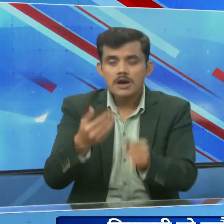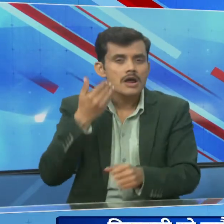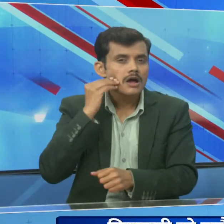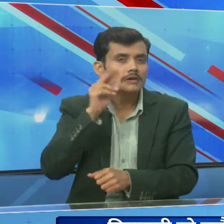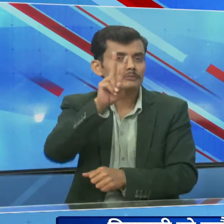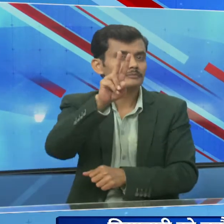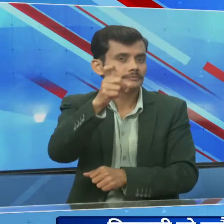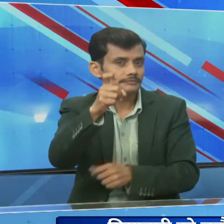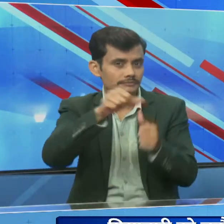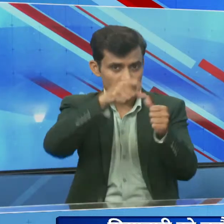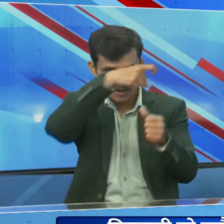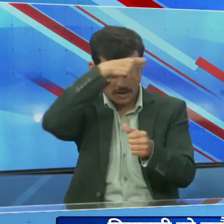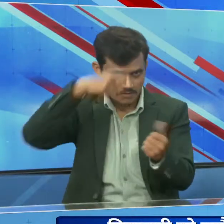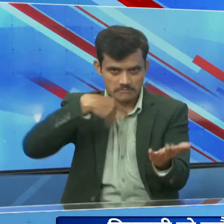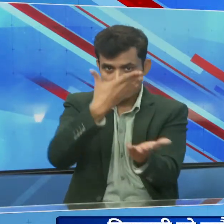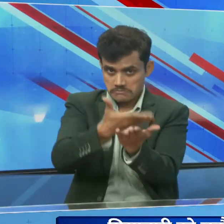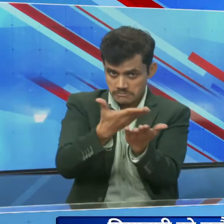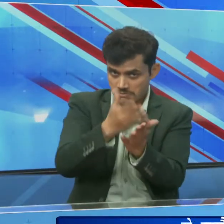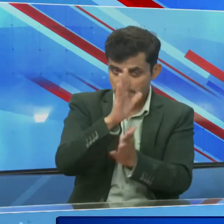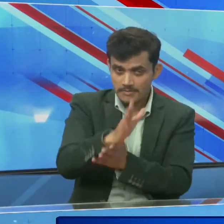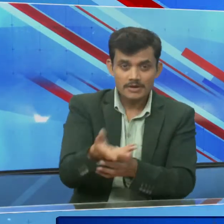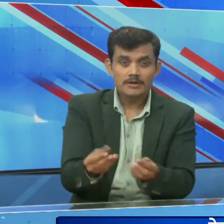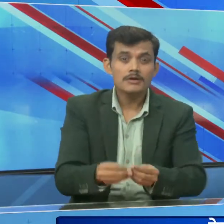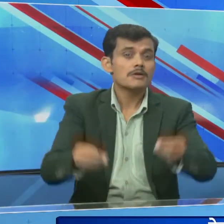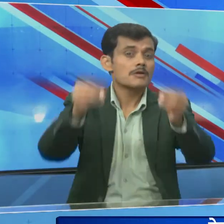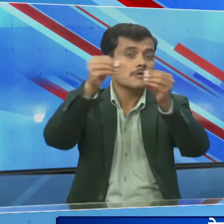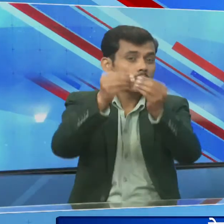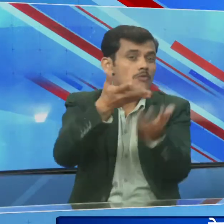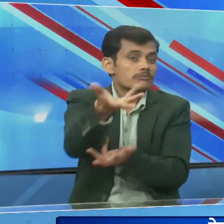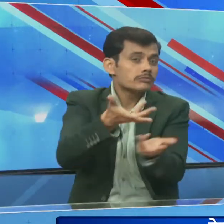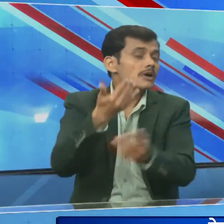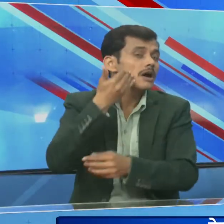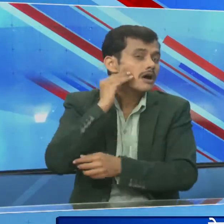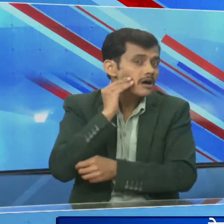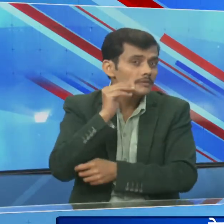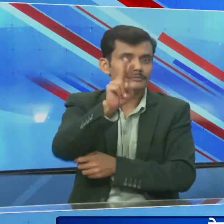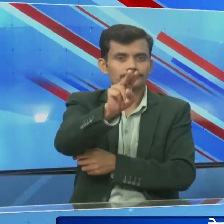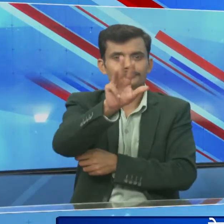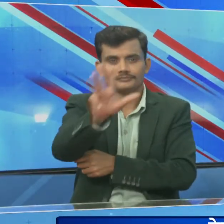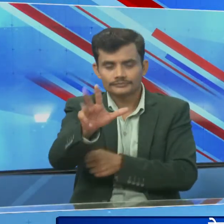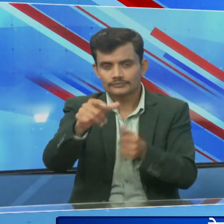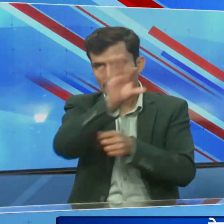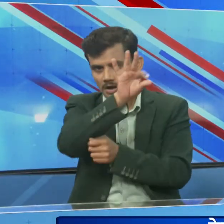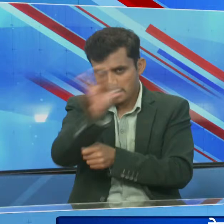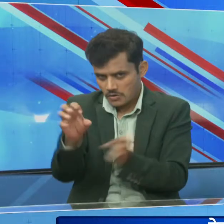दाखिल करेंगे। अगली सुनवाई 29 अप्रैल से शुरू होने वाले हफ्ते में होगी।